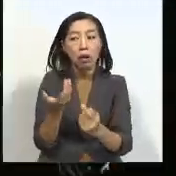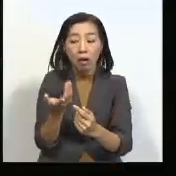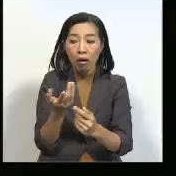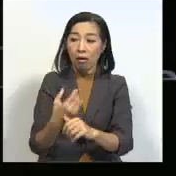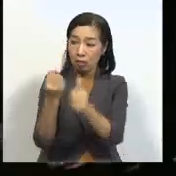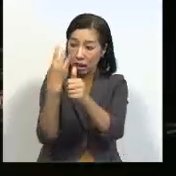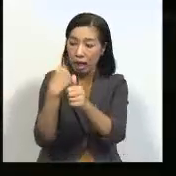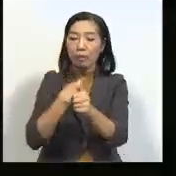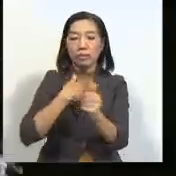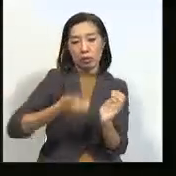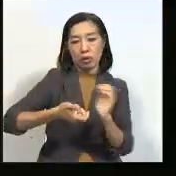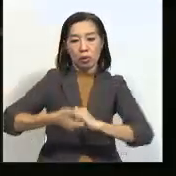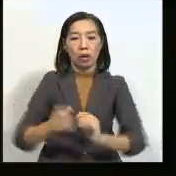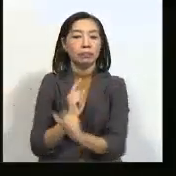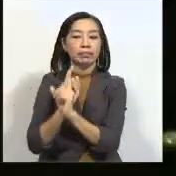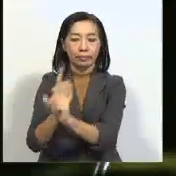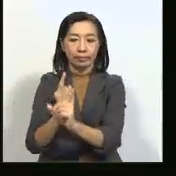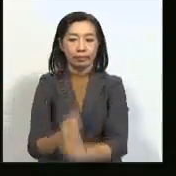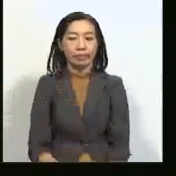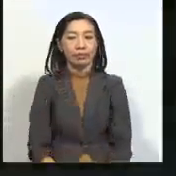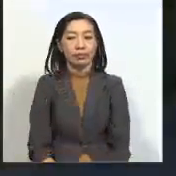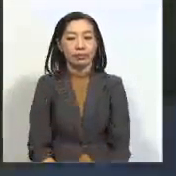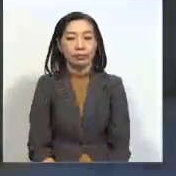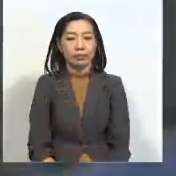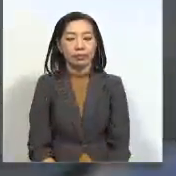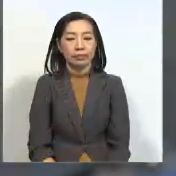การปฏิบัติตามกฎและคำแนะนำด้วย